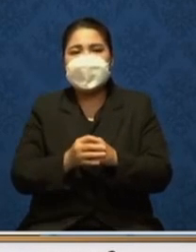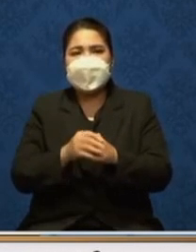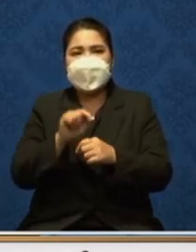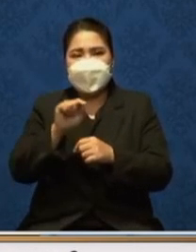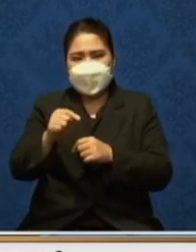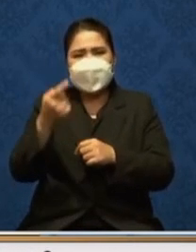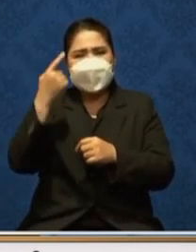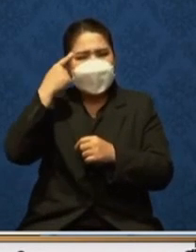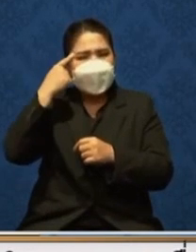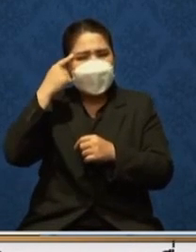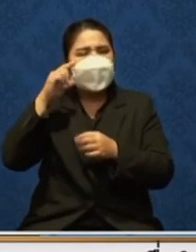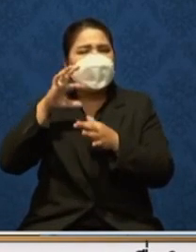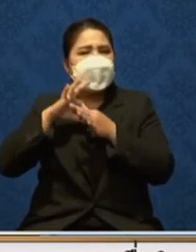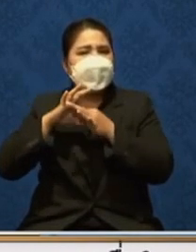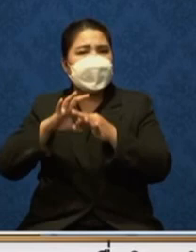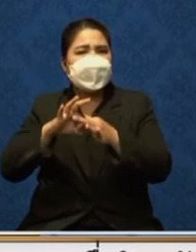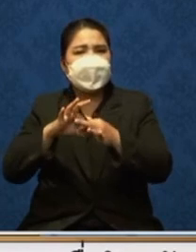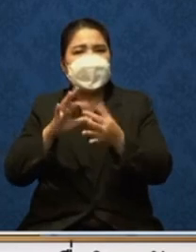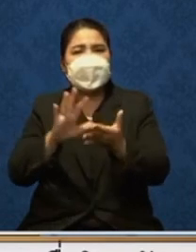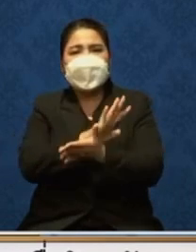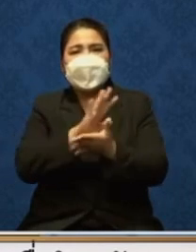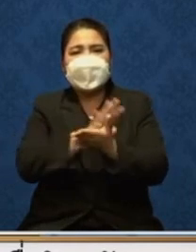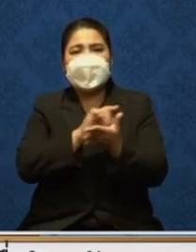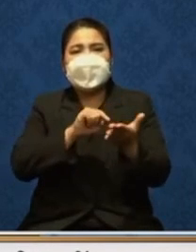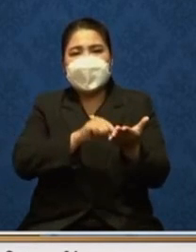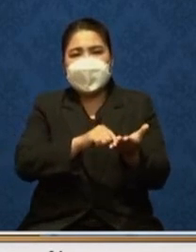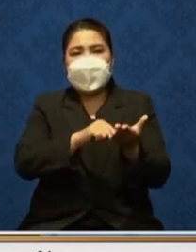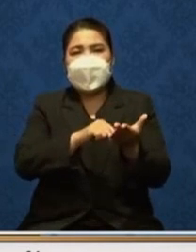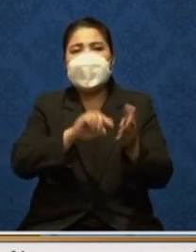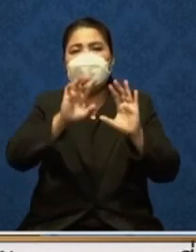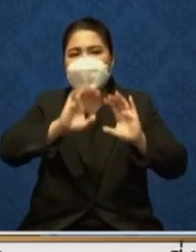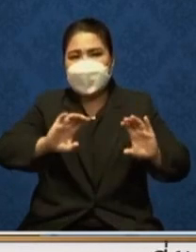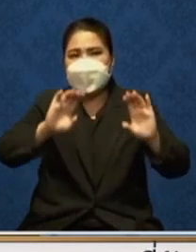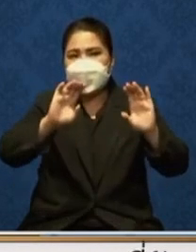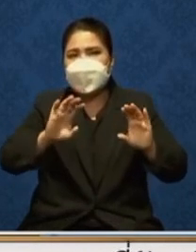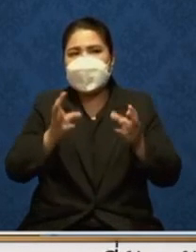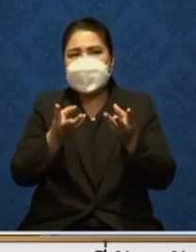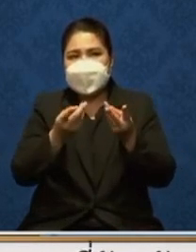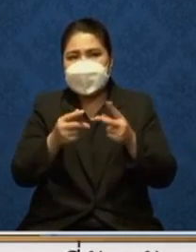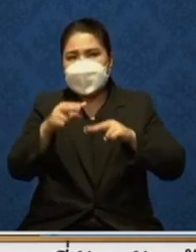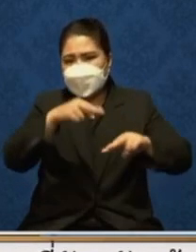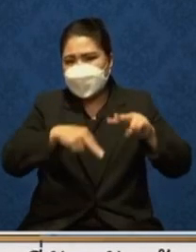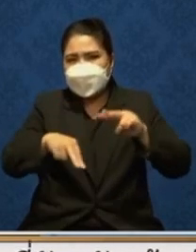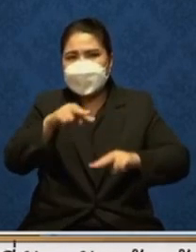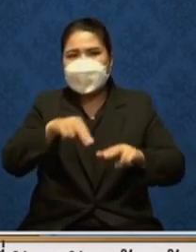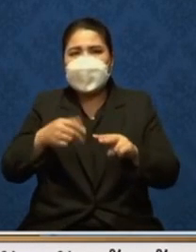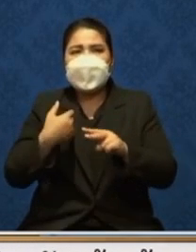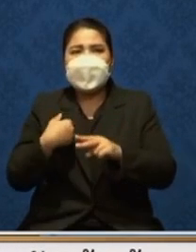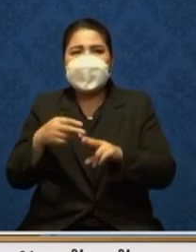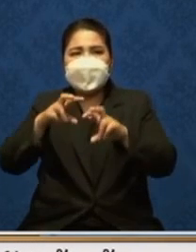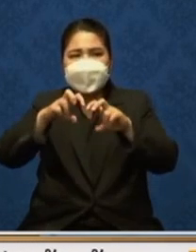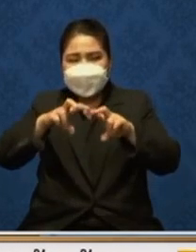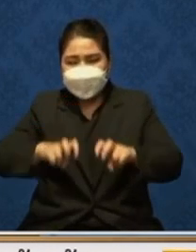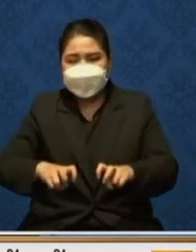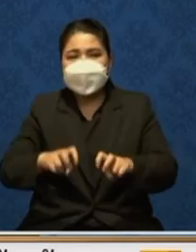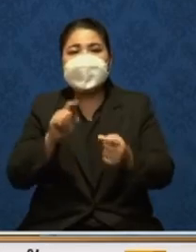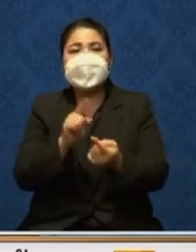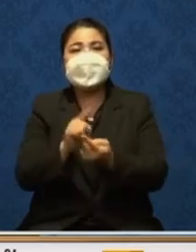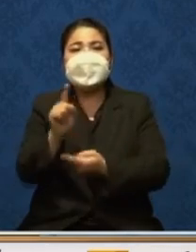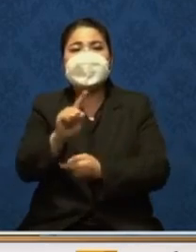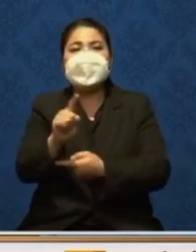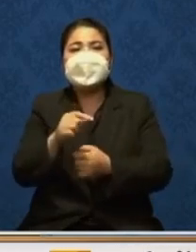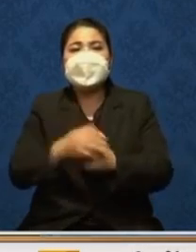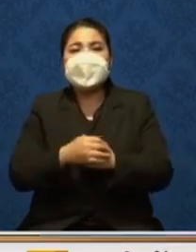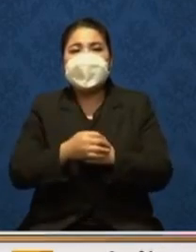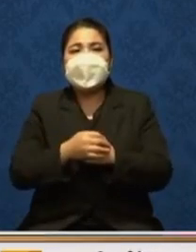เชื่อมโยงเหตุการณกับเอกสารทางการของราชการเท่าที่พอจะสื่มหาได้ทั้งหมดและลองวเครหดครัว่าเอกส